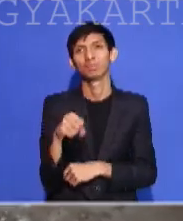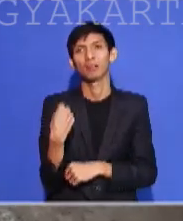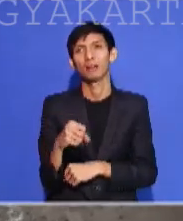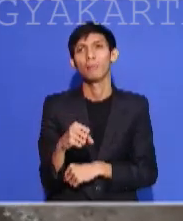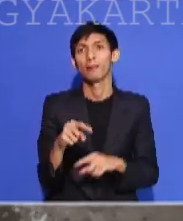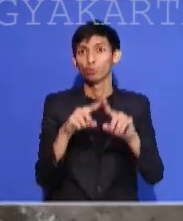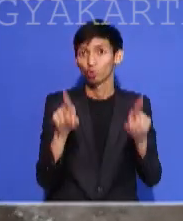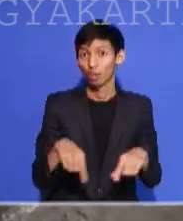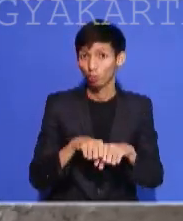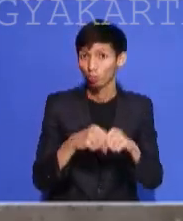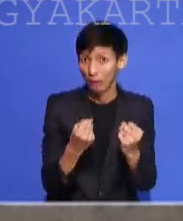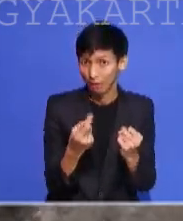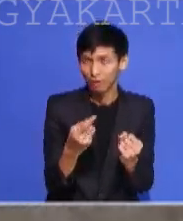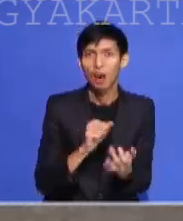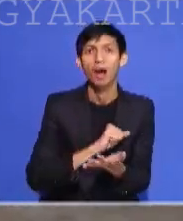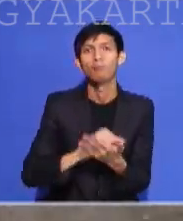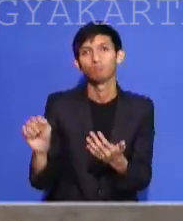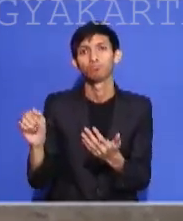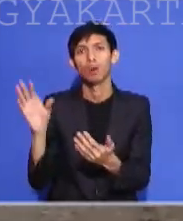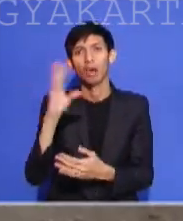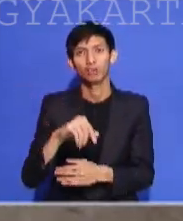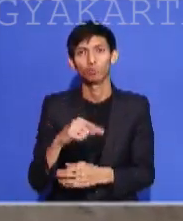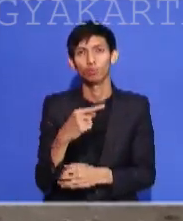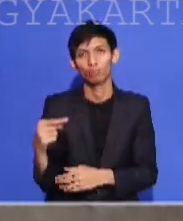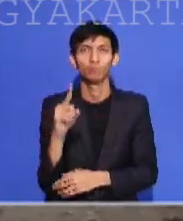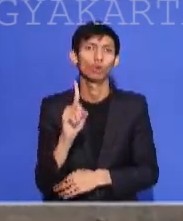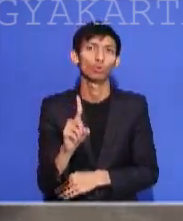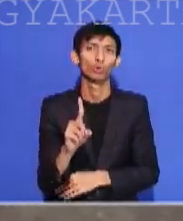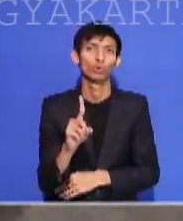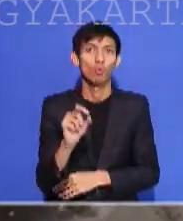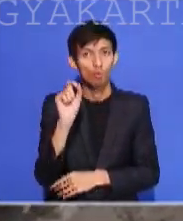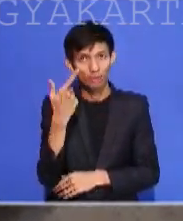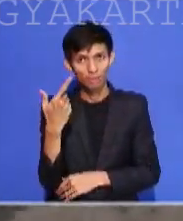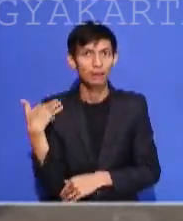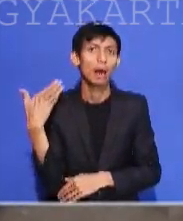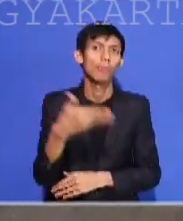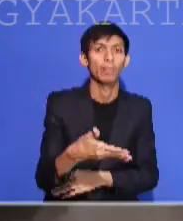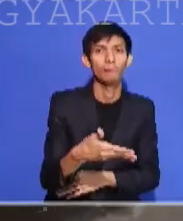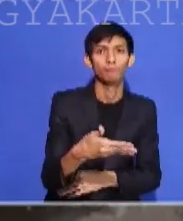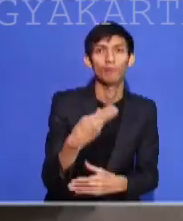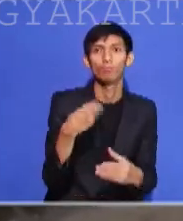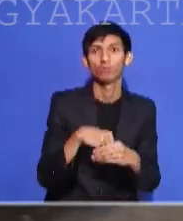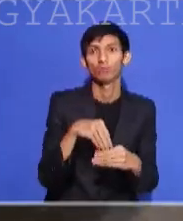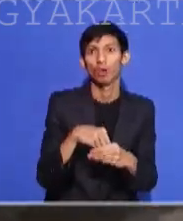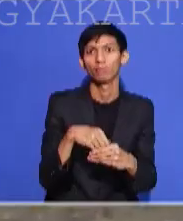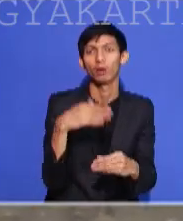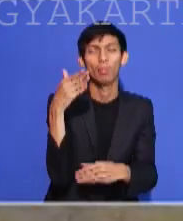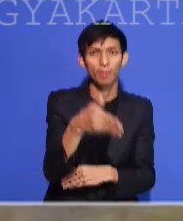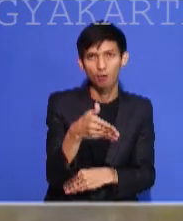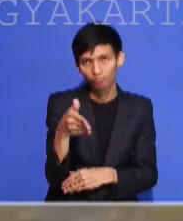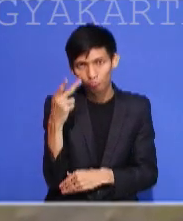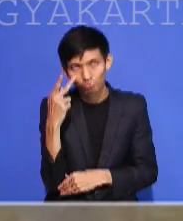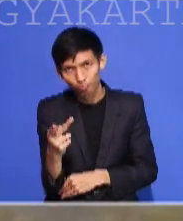yang rusak harus dimusnahkan h-1 dihadiri dari kepolisian dan Bawaslu sesuai regulasi